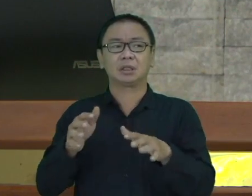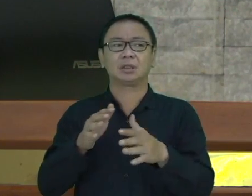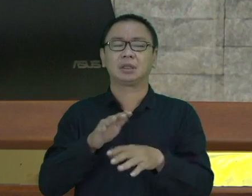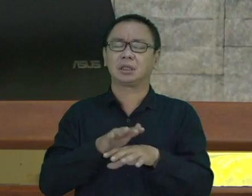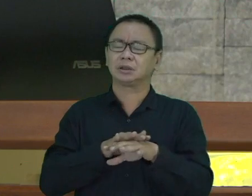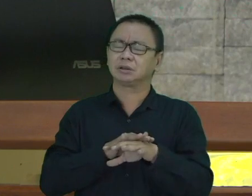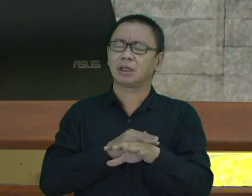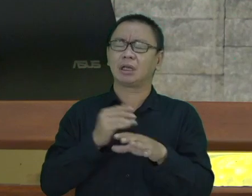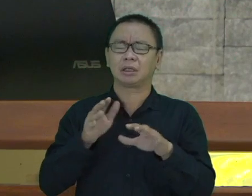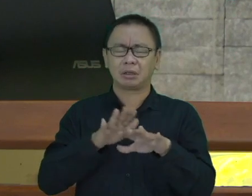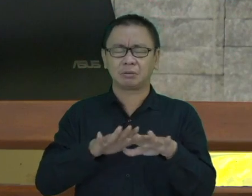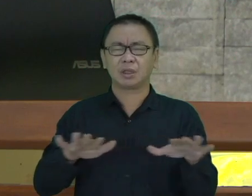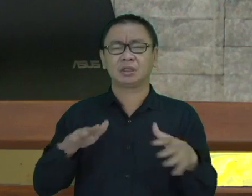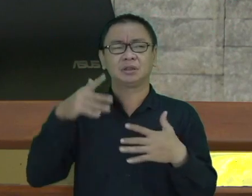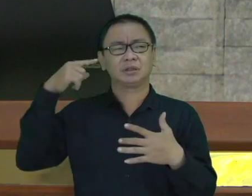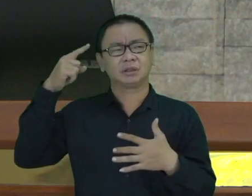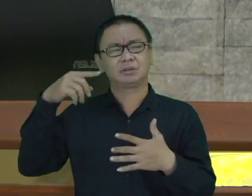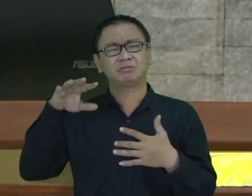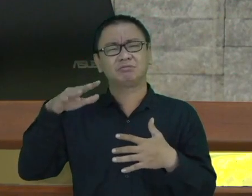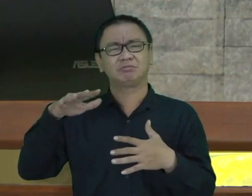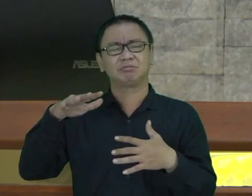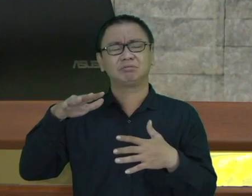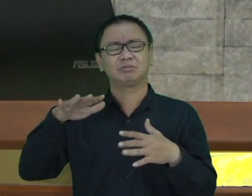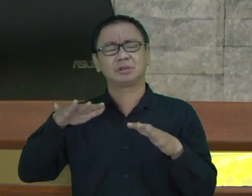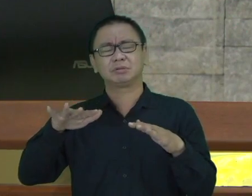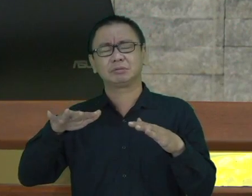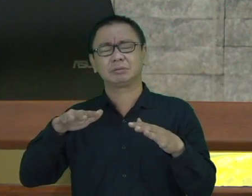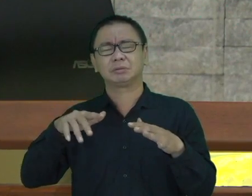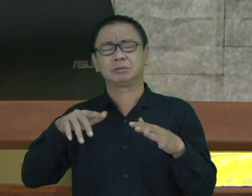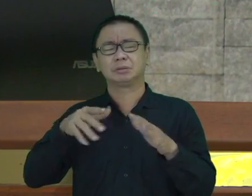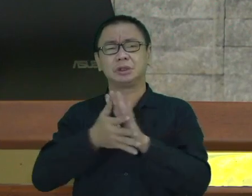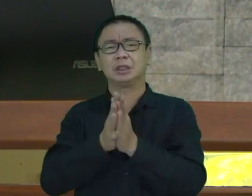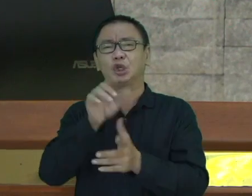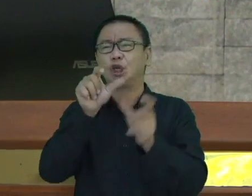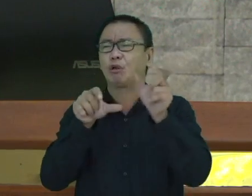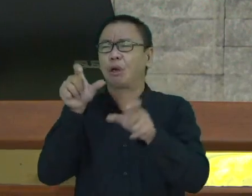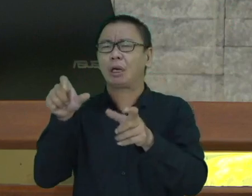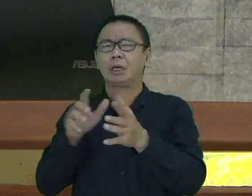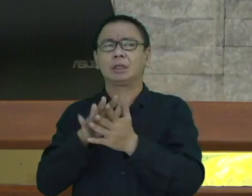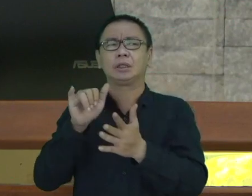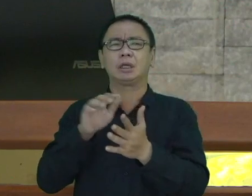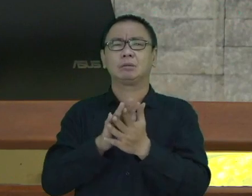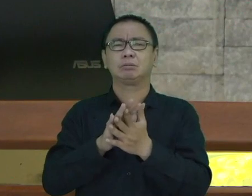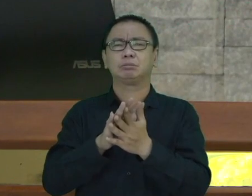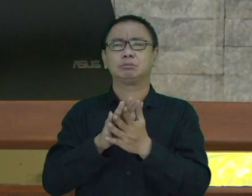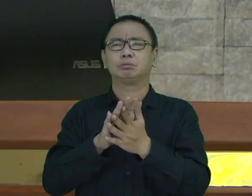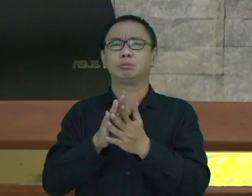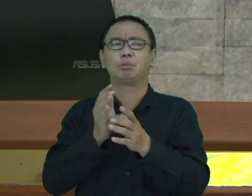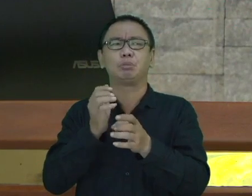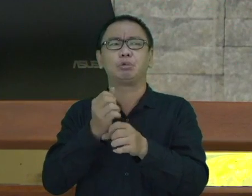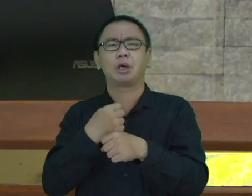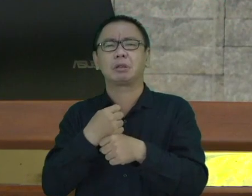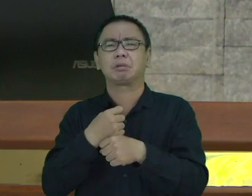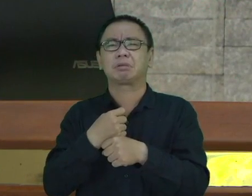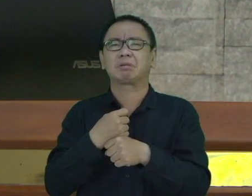kami. Seringkali kami lebih menjadi orang-orang yang membuat